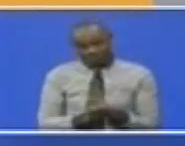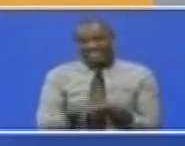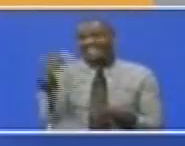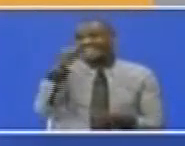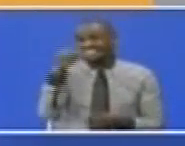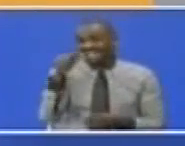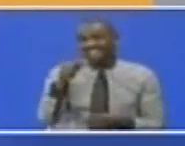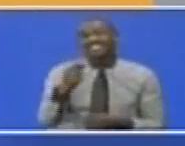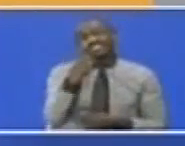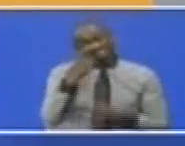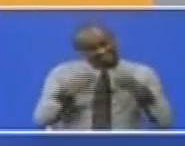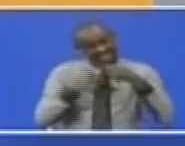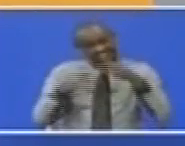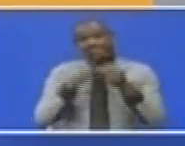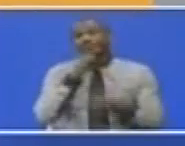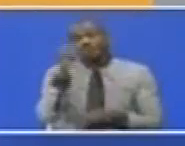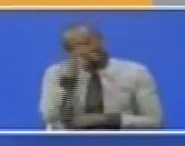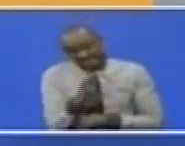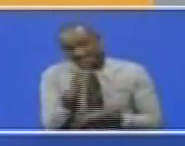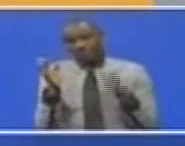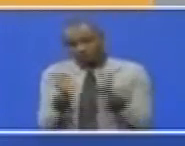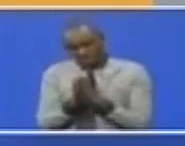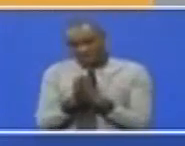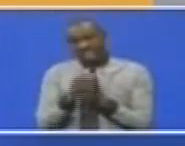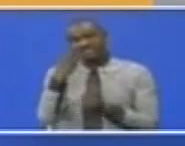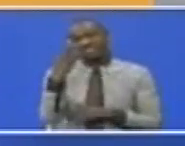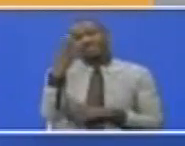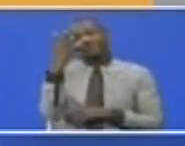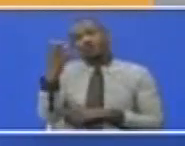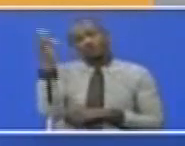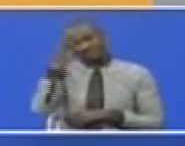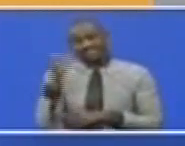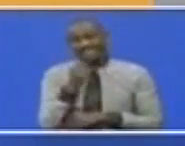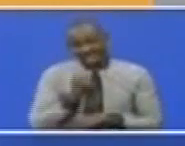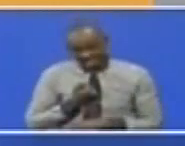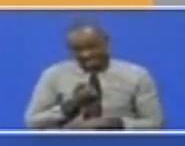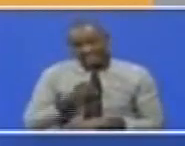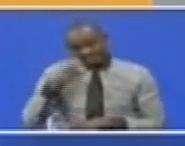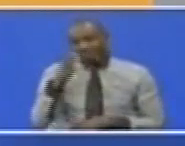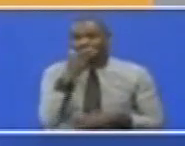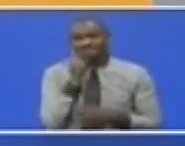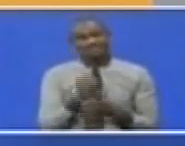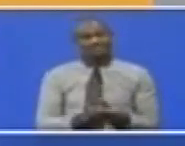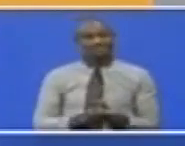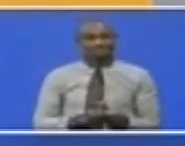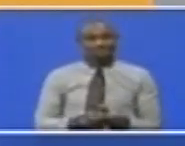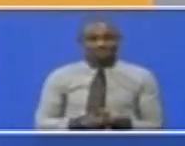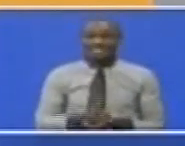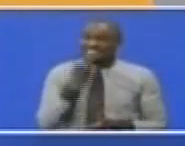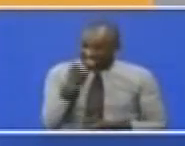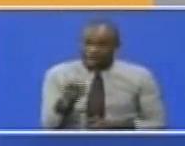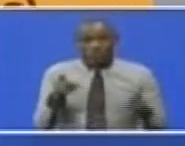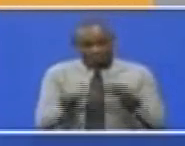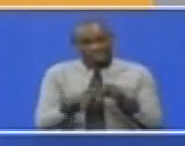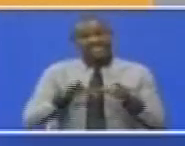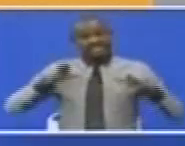Garissa, 66% ya wavulana, ilhali 34% ya wasichana walifanya vyema, ikiwa sawia na kaunti